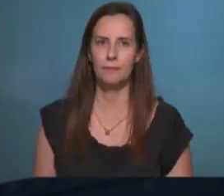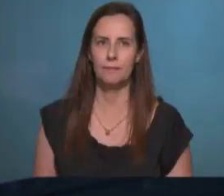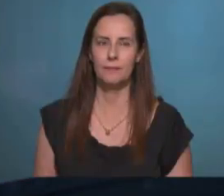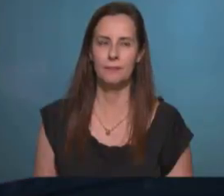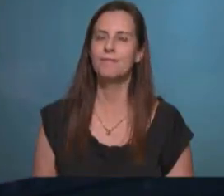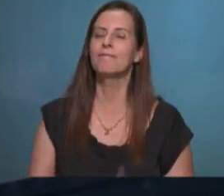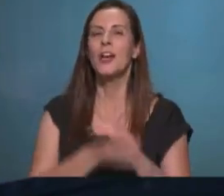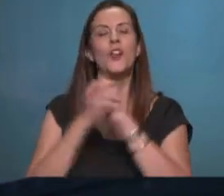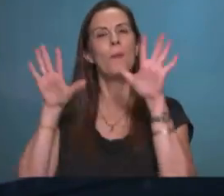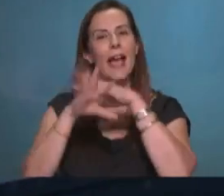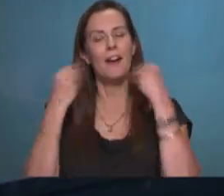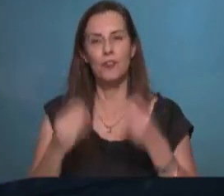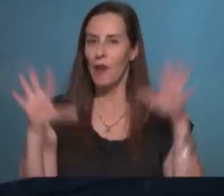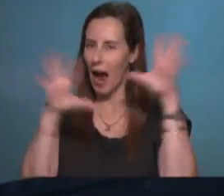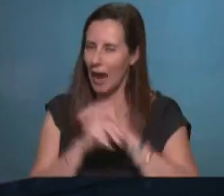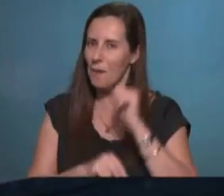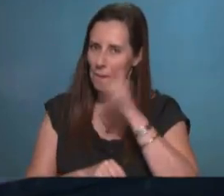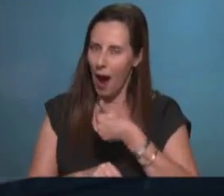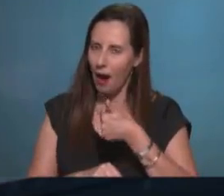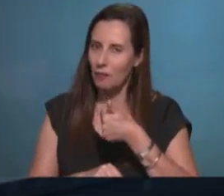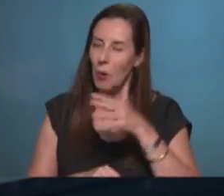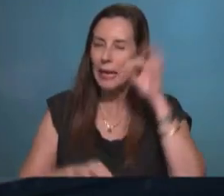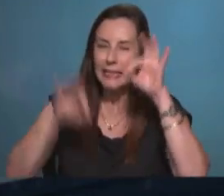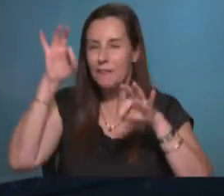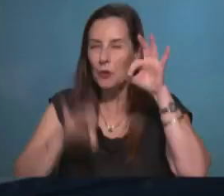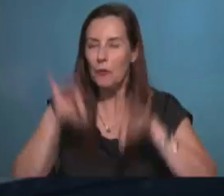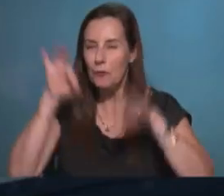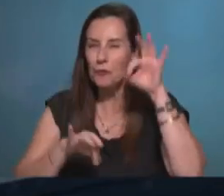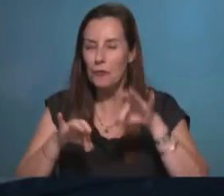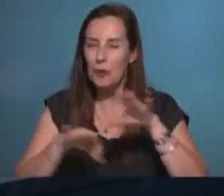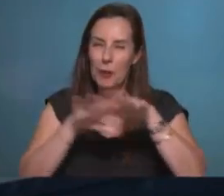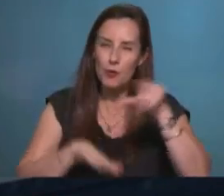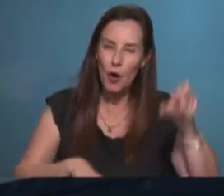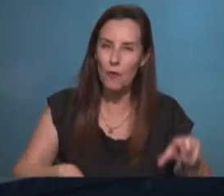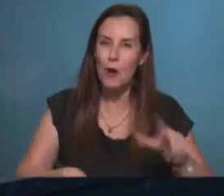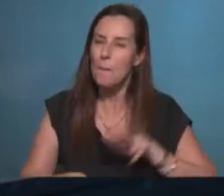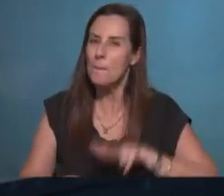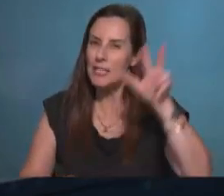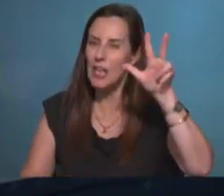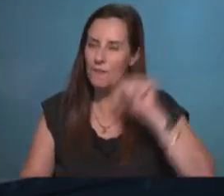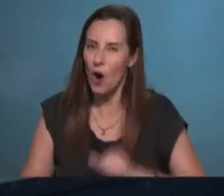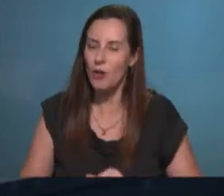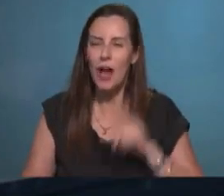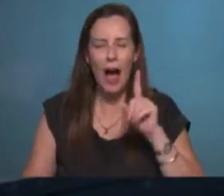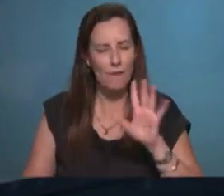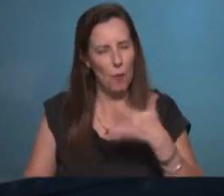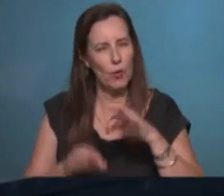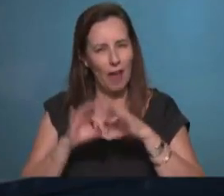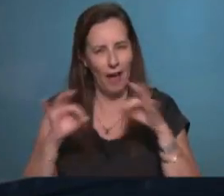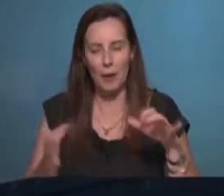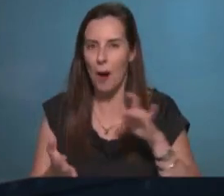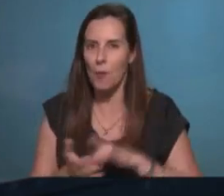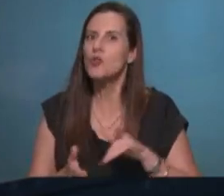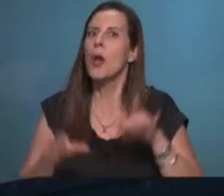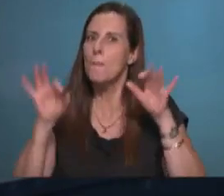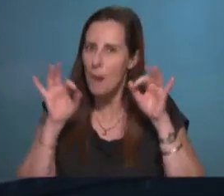שלום לכם וערב טוב, הלילה ומחר אולי טפטופים, גשם קל לאורך מישור החוף ובצפון הארץ, אבל בואו נתחיל במקום שבו